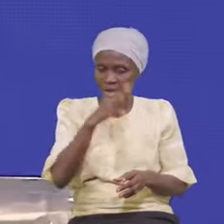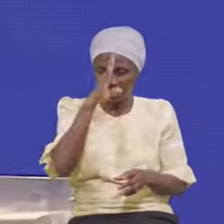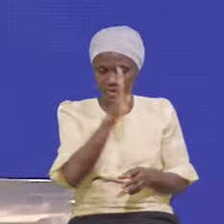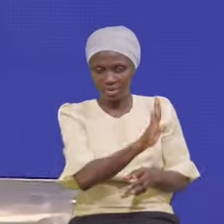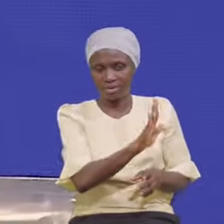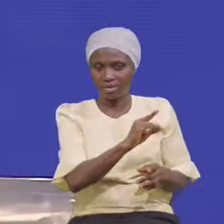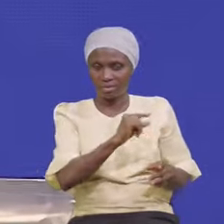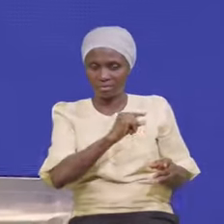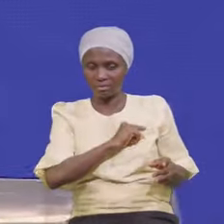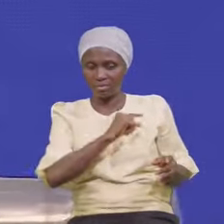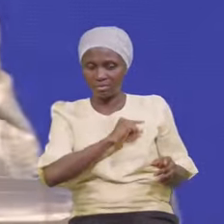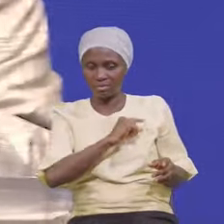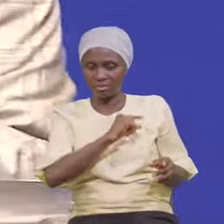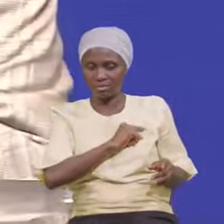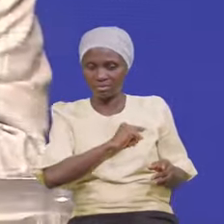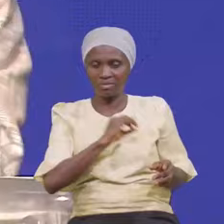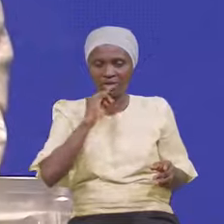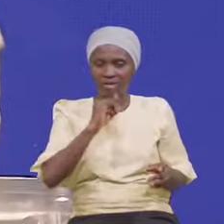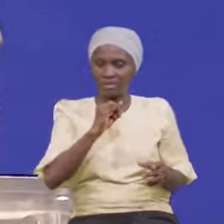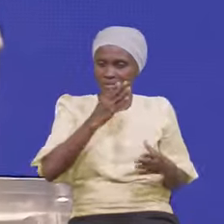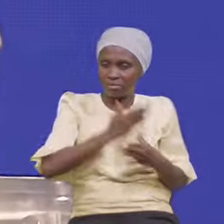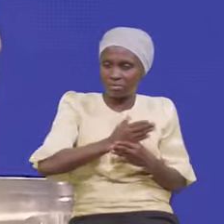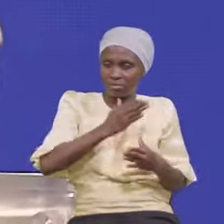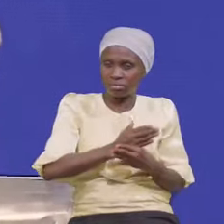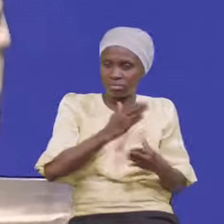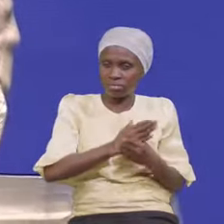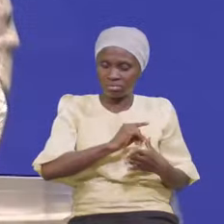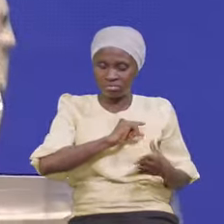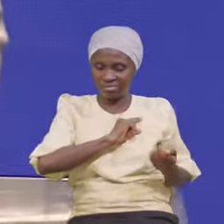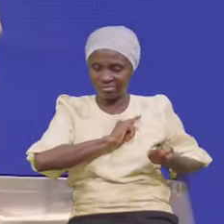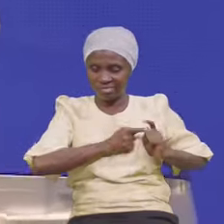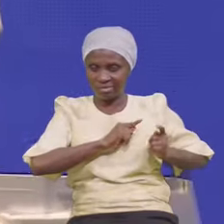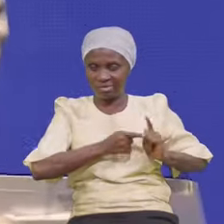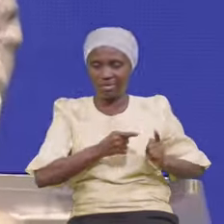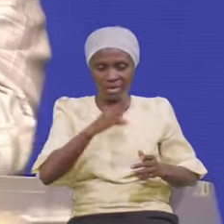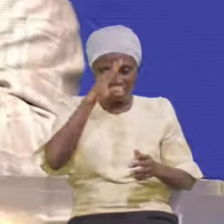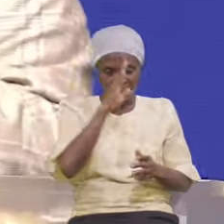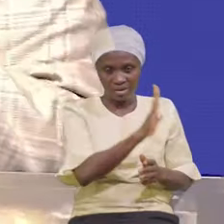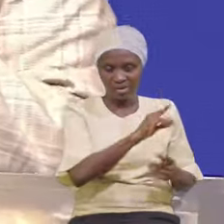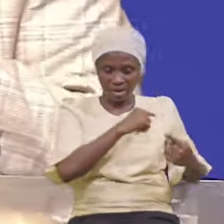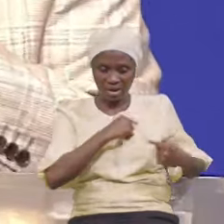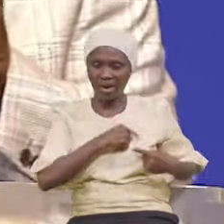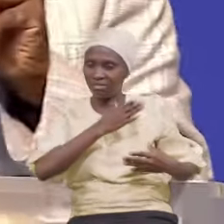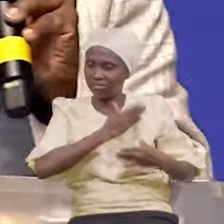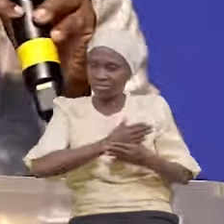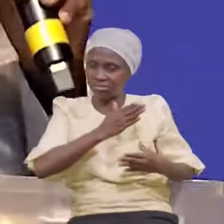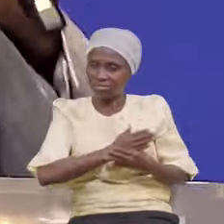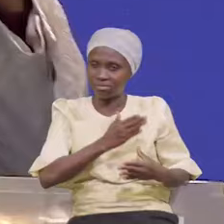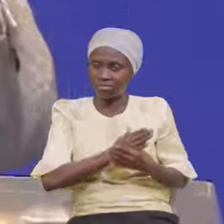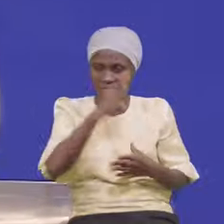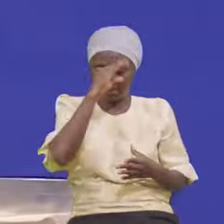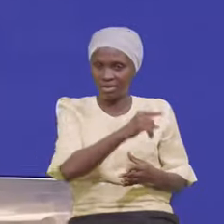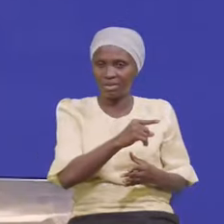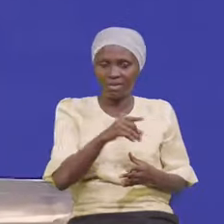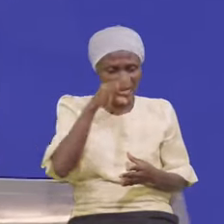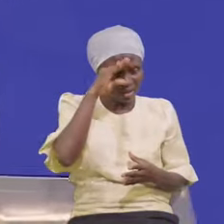is accusing him. వారి మనస్సాక్షి వారి మీద నేరస్థాపన చేస్తుంది. His conscience is tormenting him. వారి మనస్సాక్షి వారిని పీడిస్తుంది. He